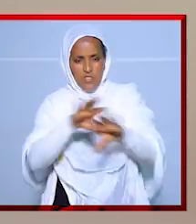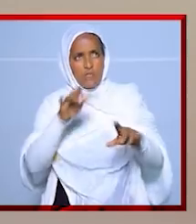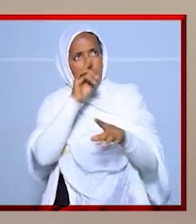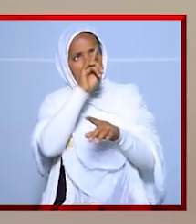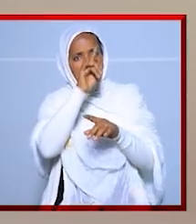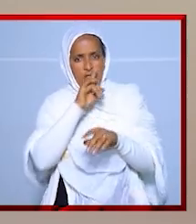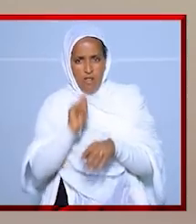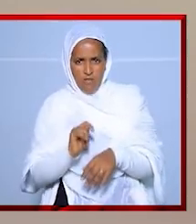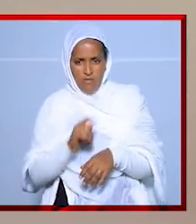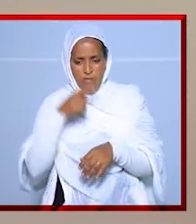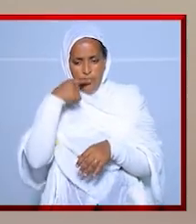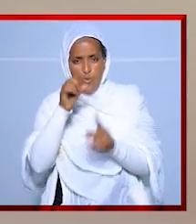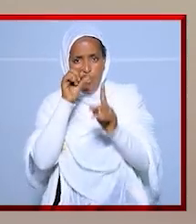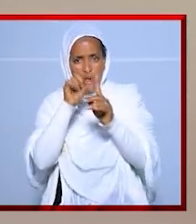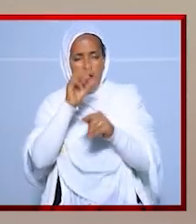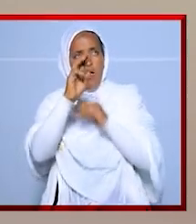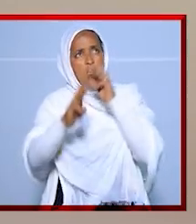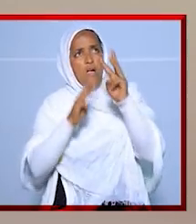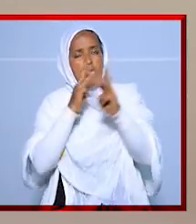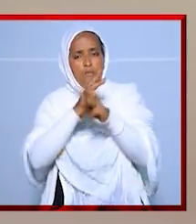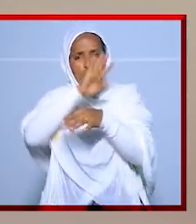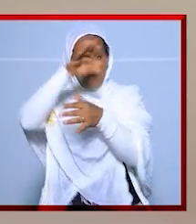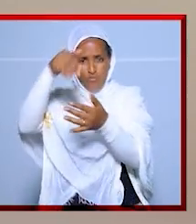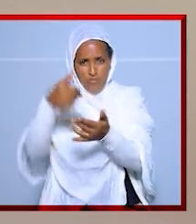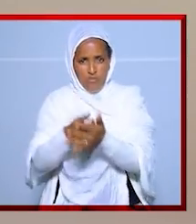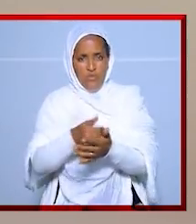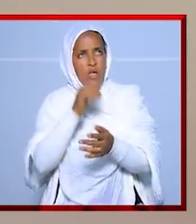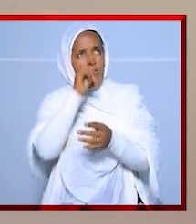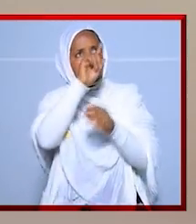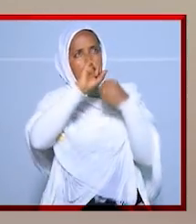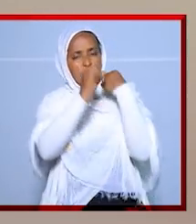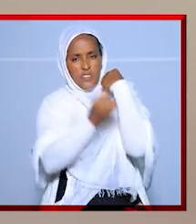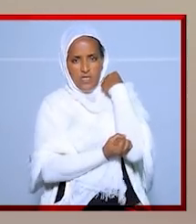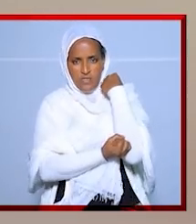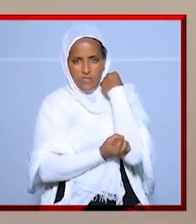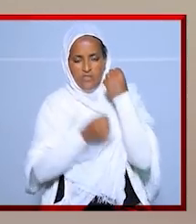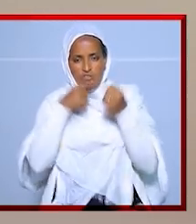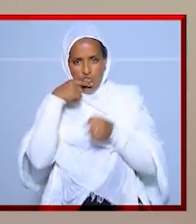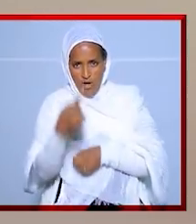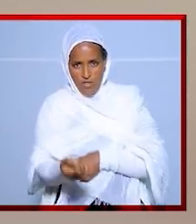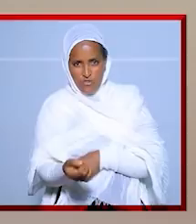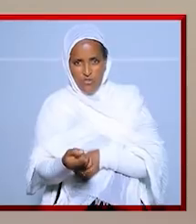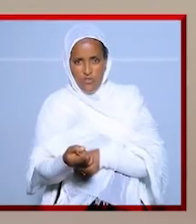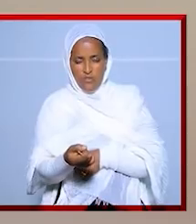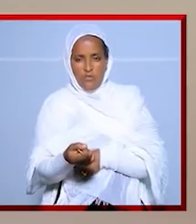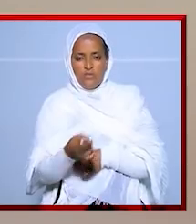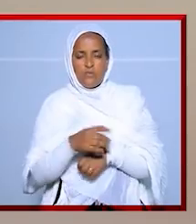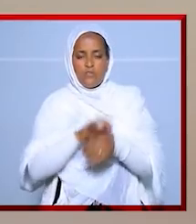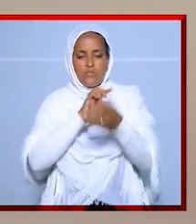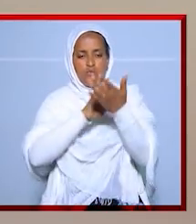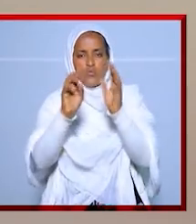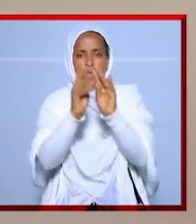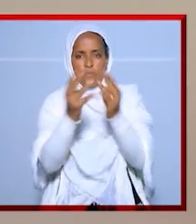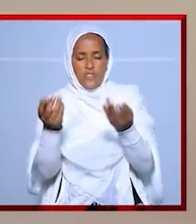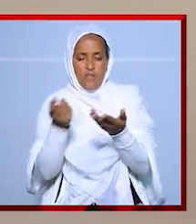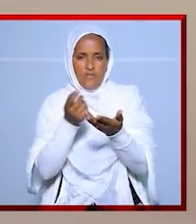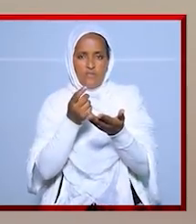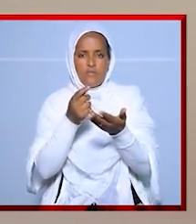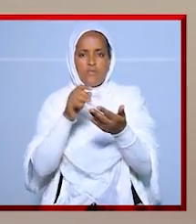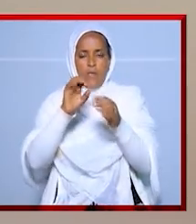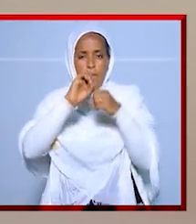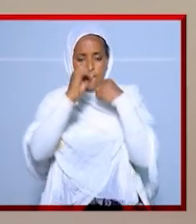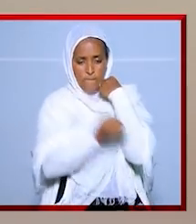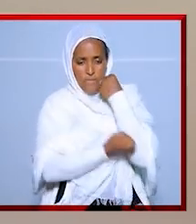ምድርም ያንተ ናት የሚለውን ቃል ዓለምንና መላዋ አንተ መሰረት ትላለች ቅዱሳት